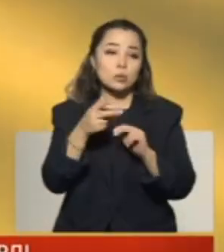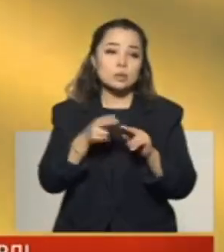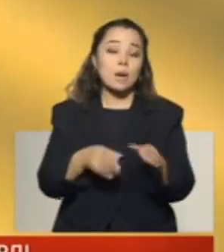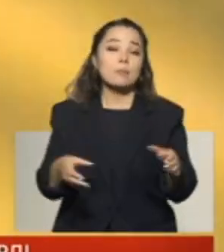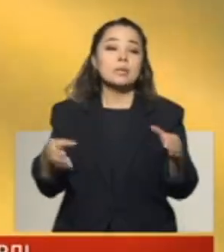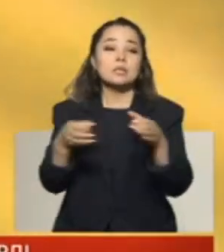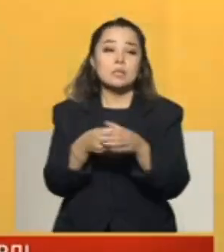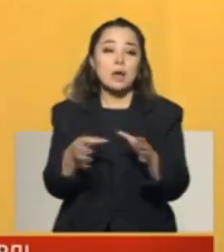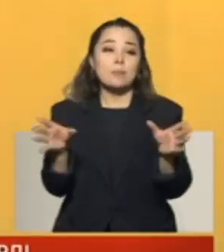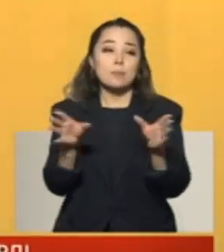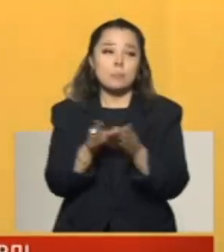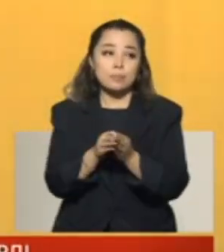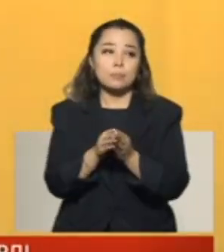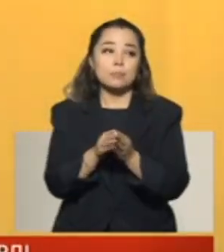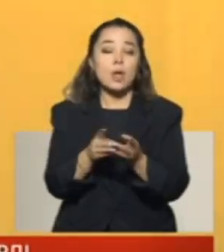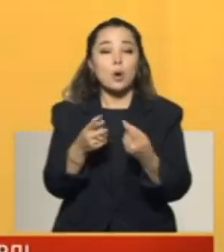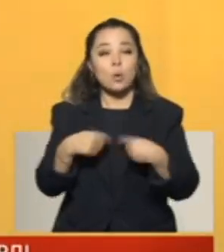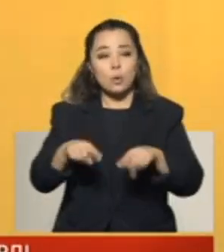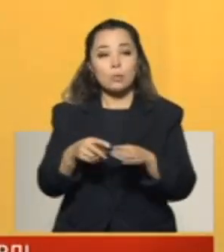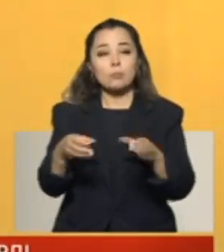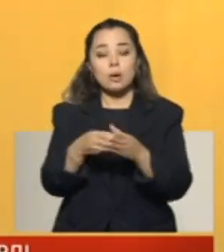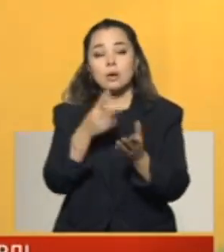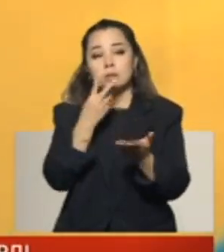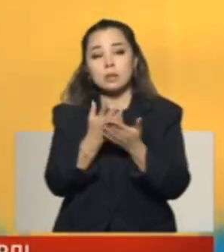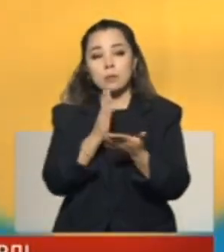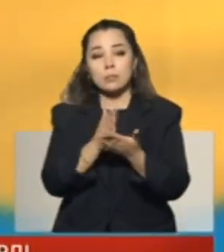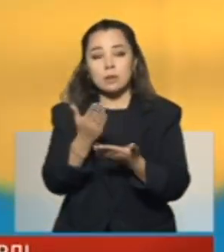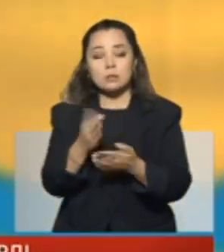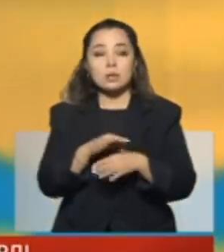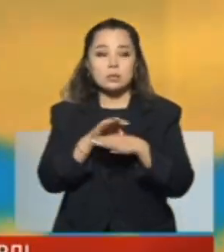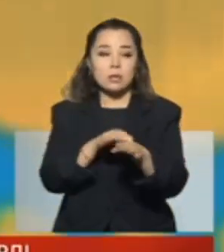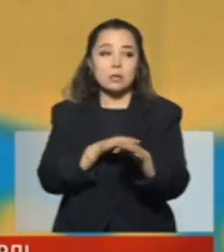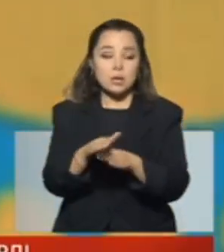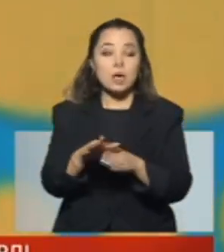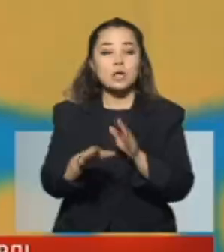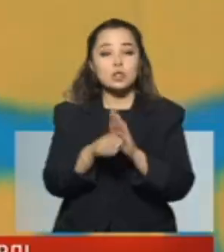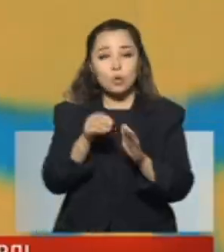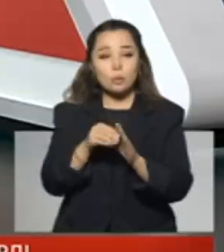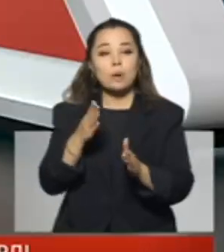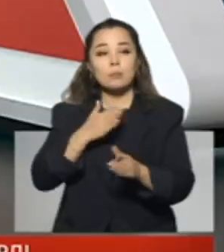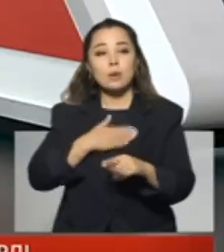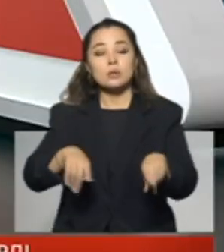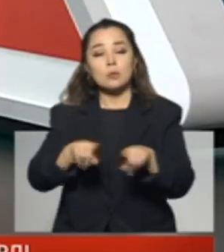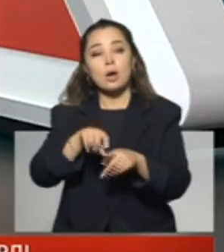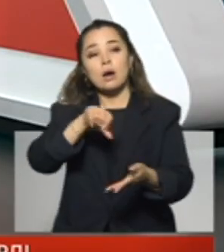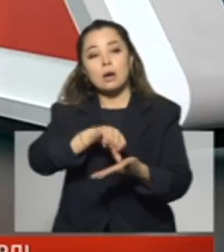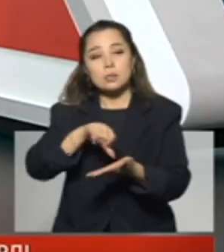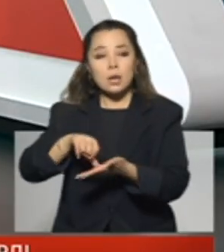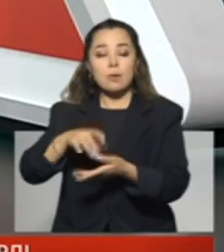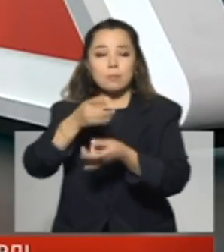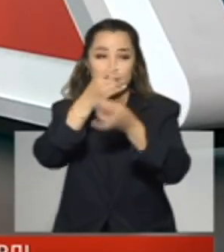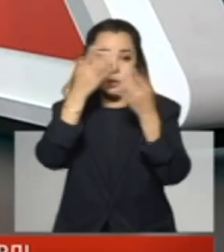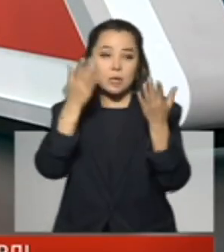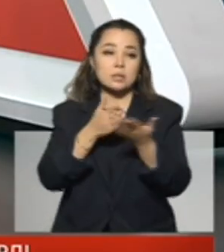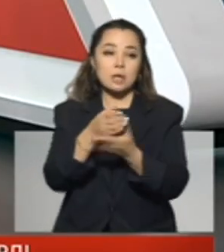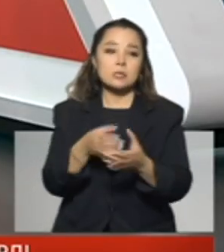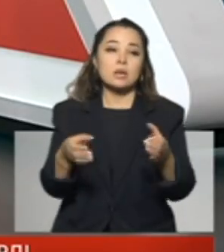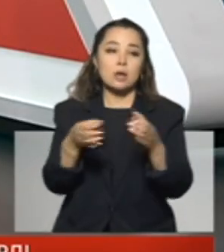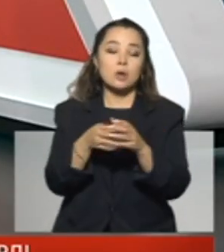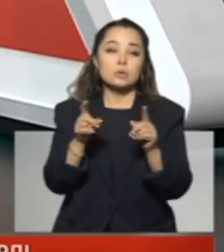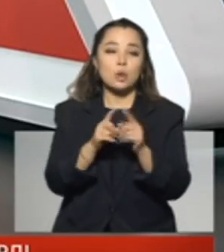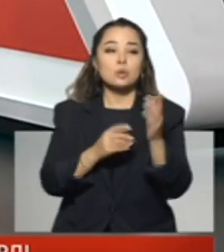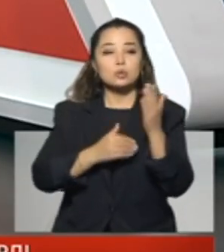бірлесіп қоғамда көрініс алады дейді. Сол себепті осындай референдумдар біздің қатысу мәдениетімізді, саяси